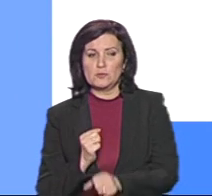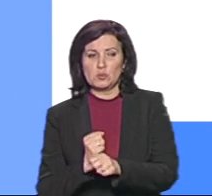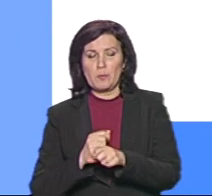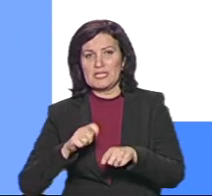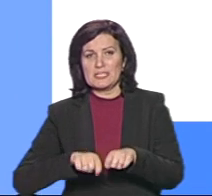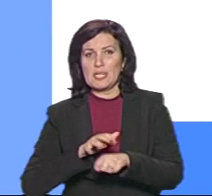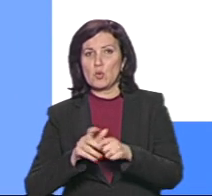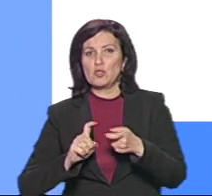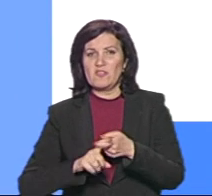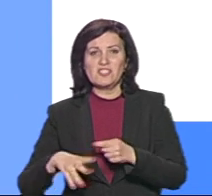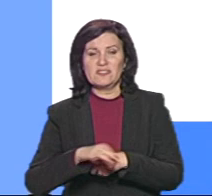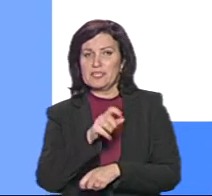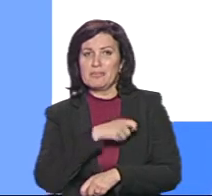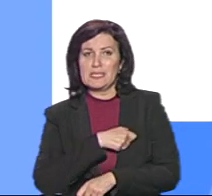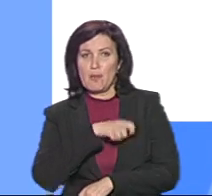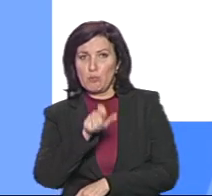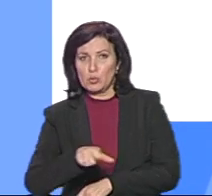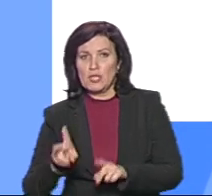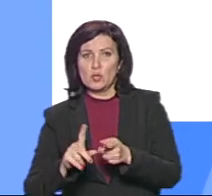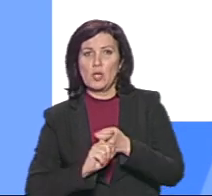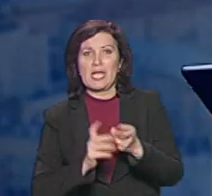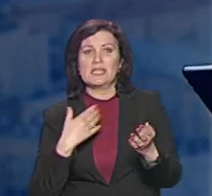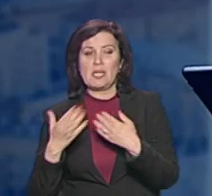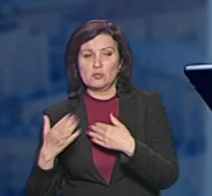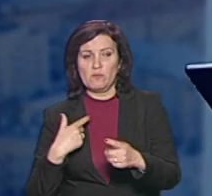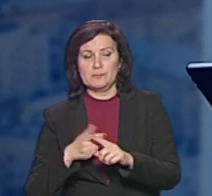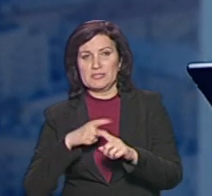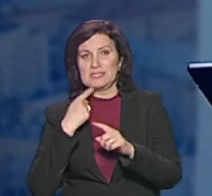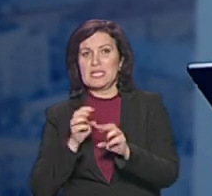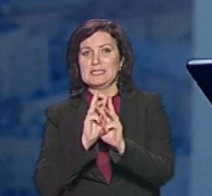тести на коронавірус усім депутатам, хто з ним контактував. Про це йдеться на сайті парламенту.